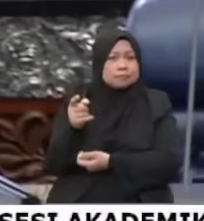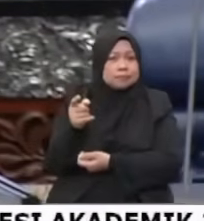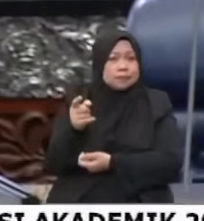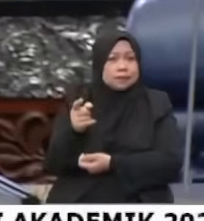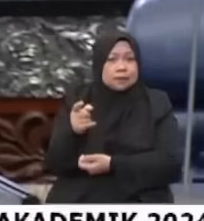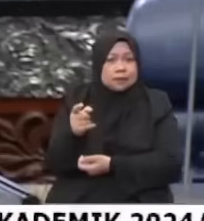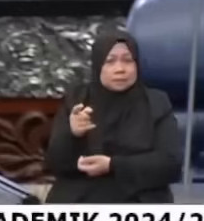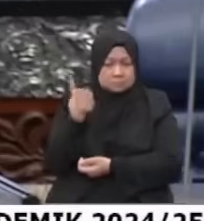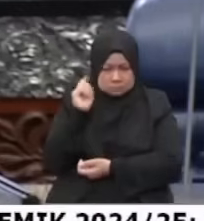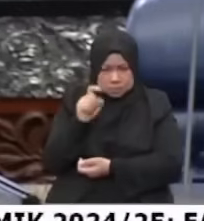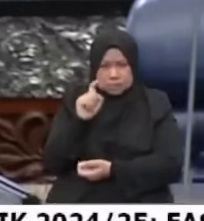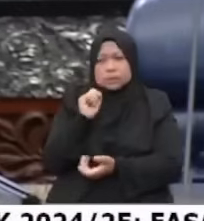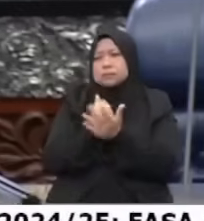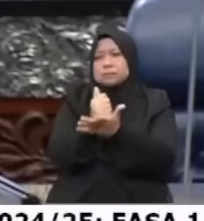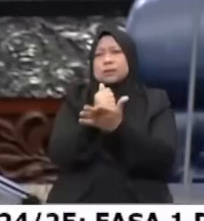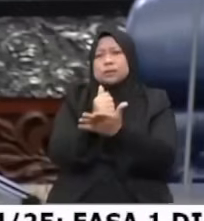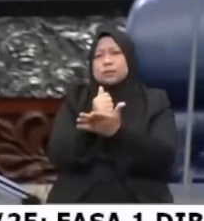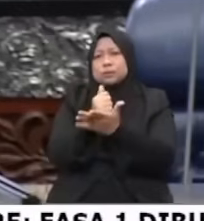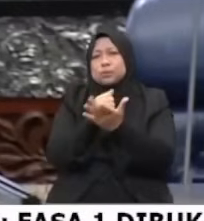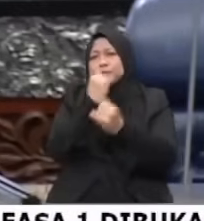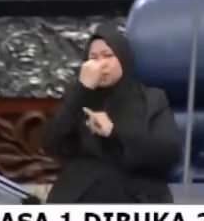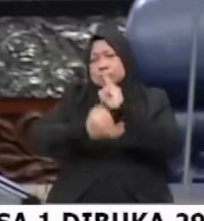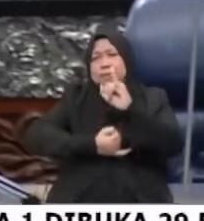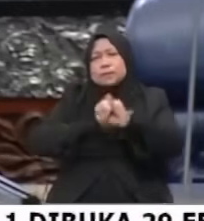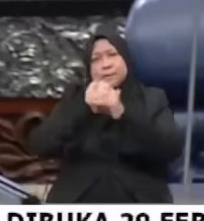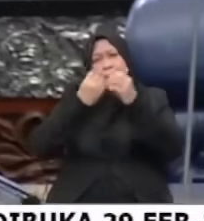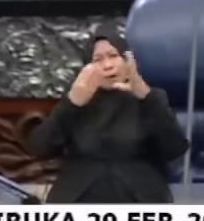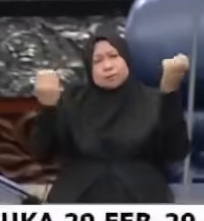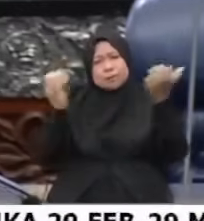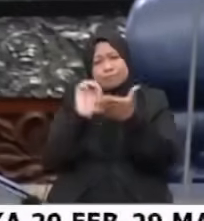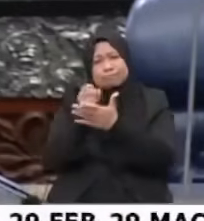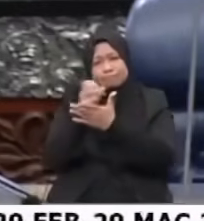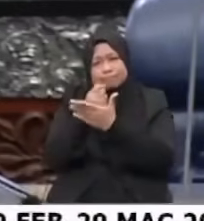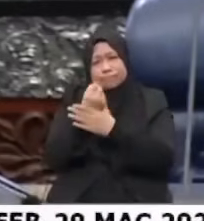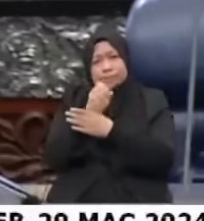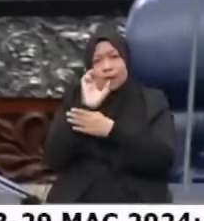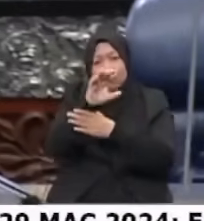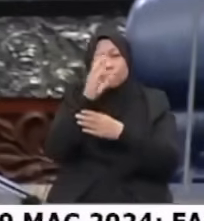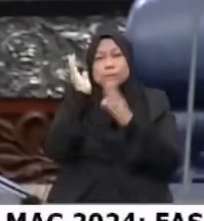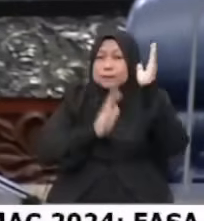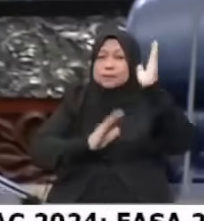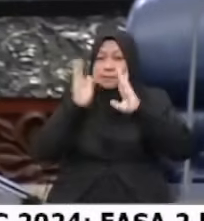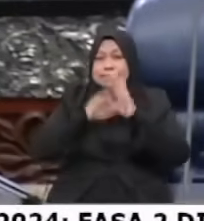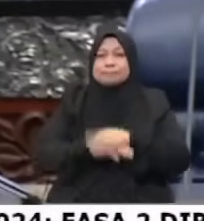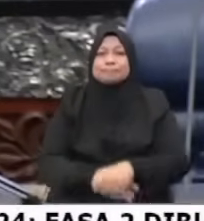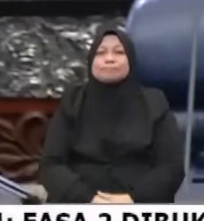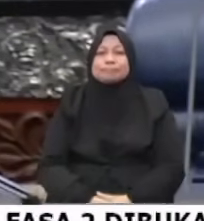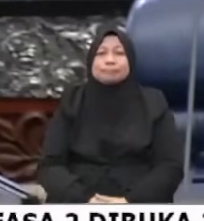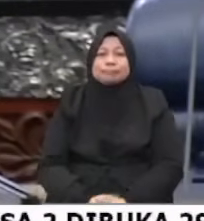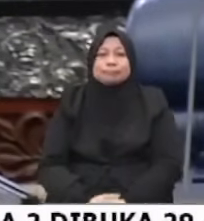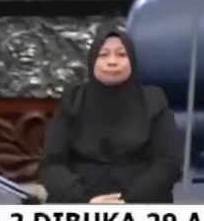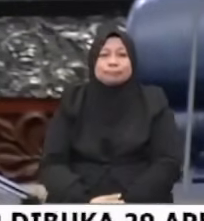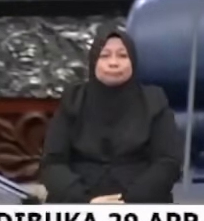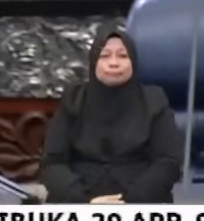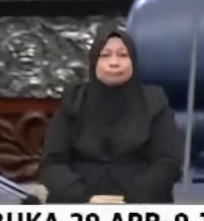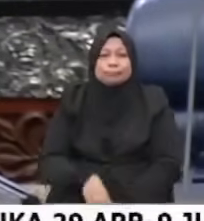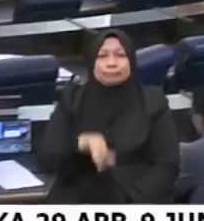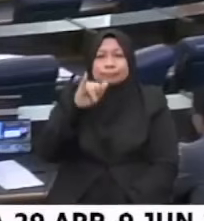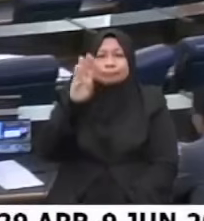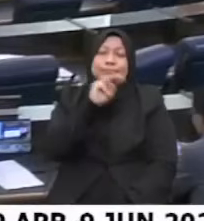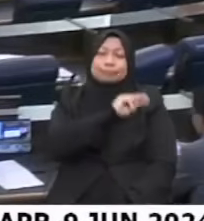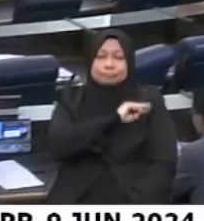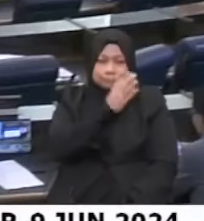saya rasa yang ni perlu dibantu selain daripada Syarikat antara bangsa yang banyak datang melabu di dalam Malaysia Terima kasih yang berhormat menteri Terima kasih